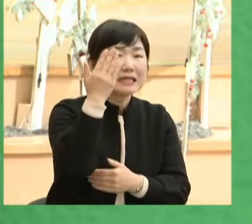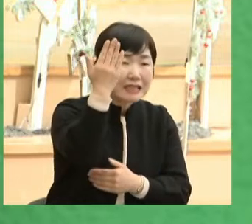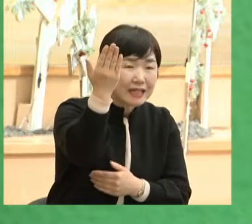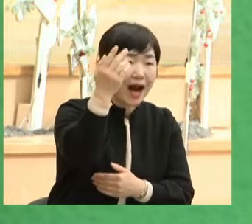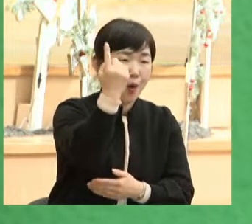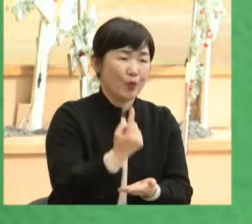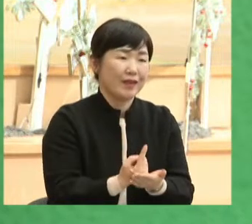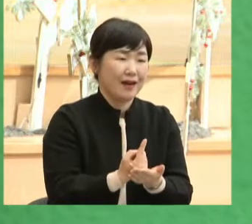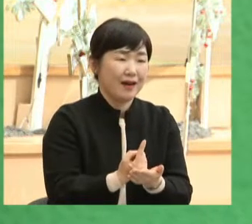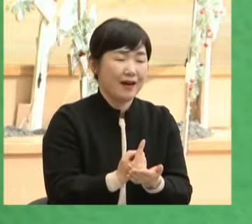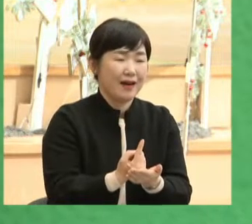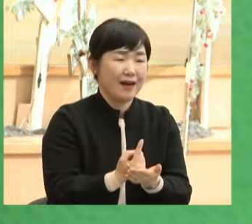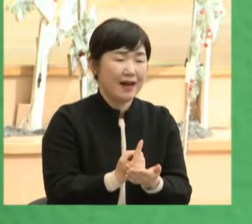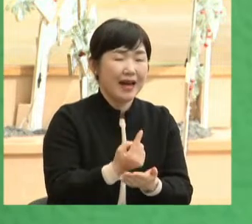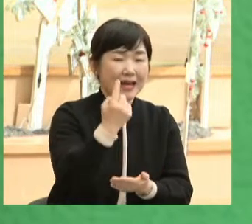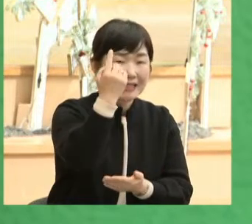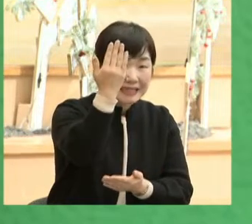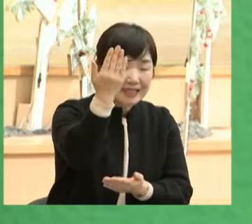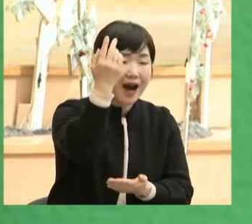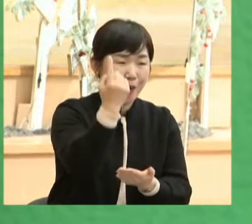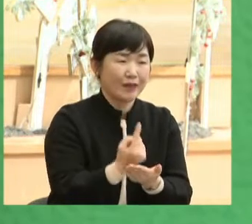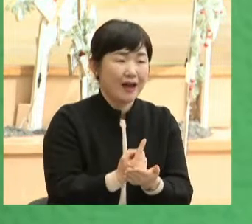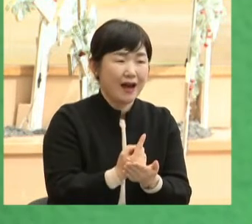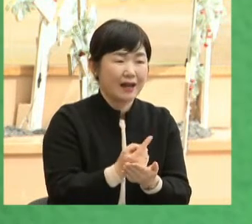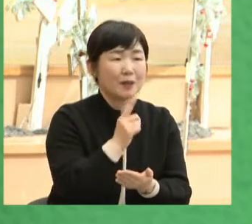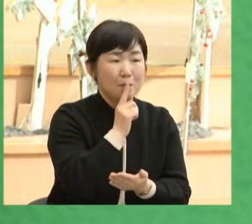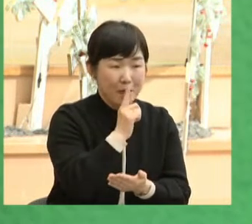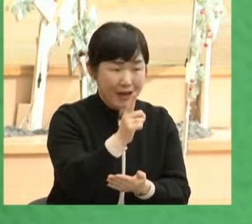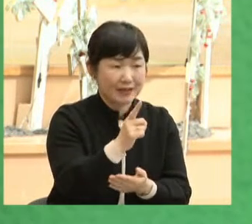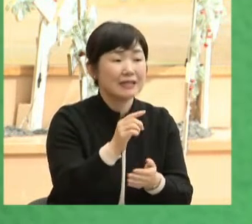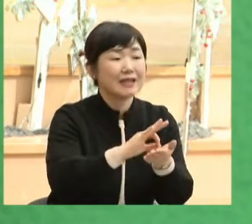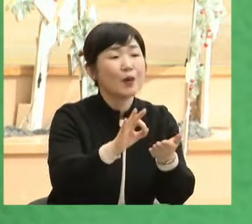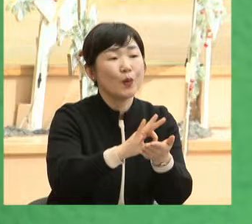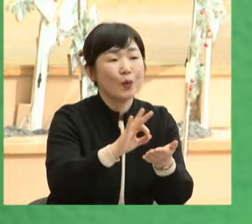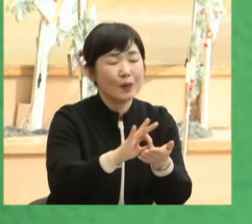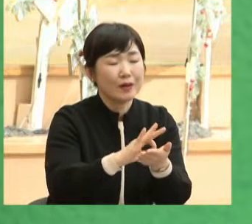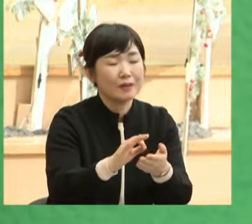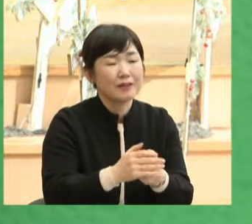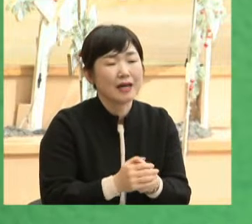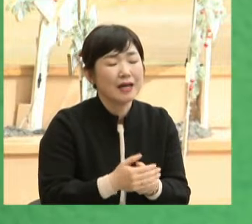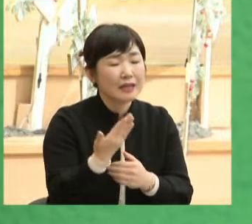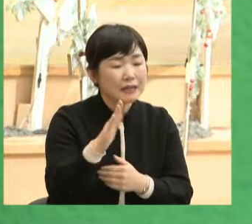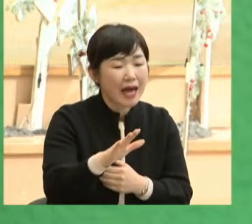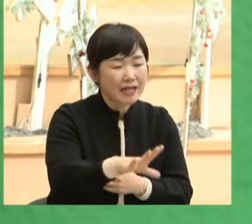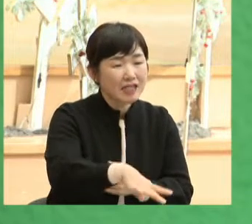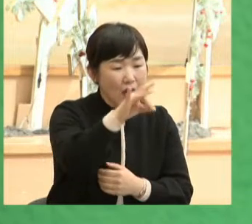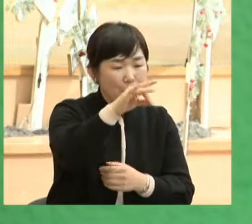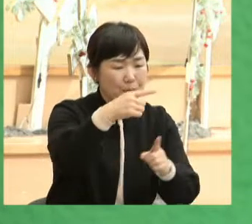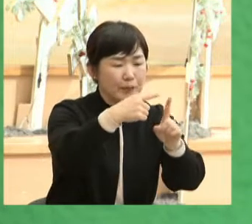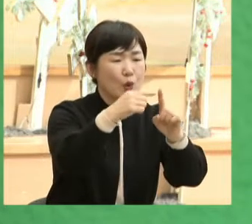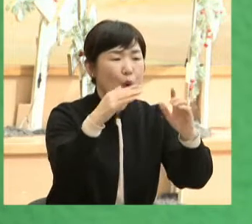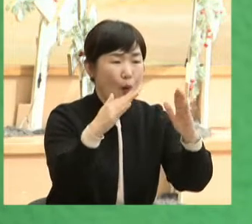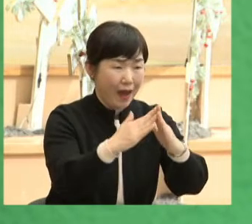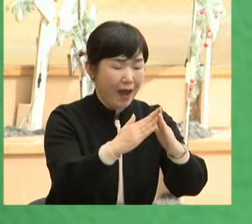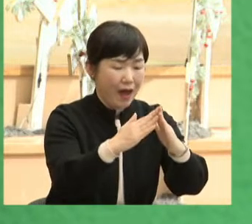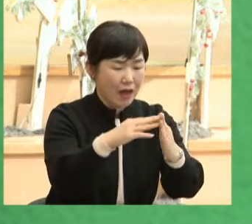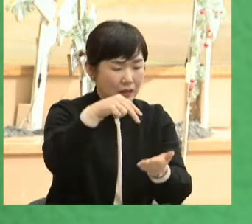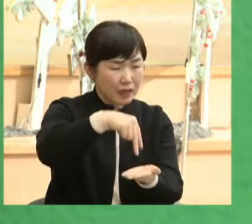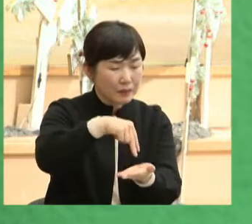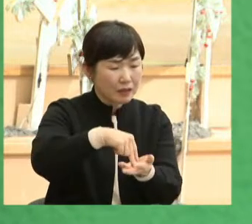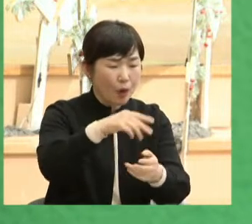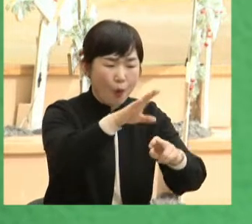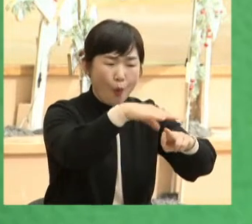그렇게 말했어요 그게 인제 사용되었던 단어인 거죠 그런데 초대교회 성도들 입장에서는